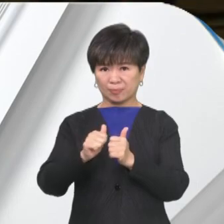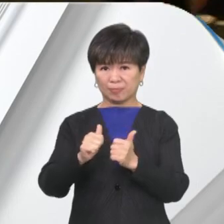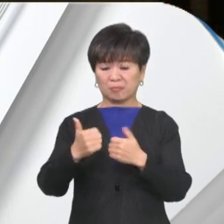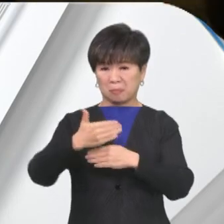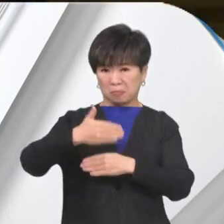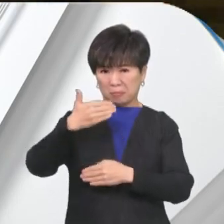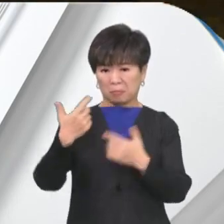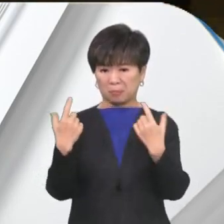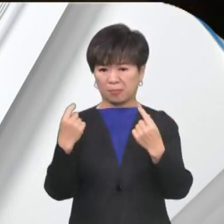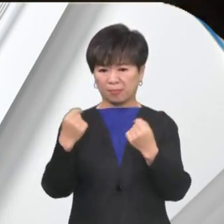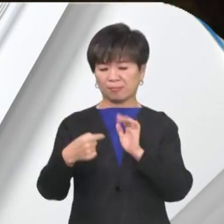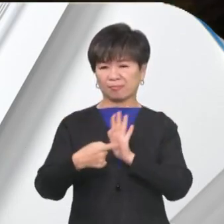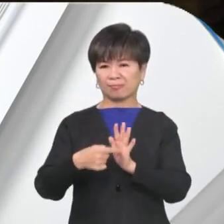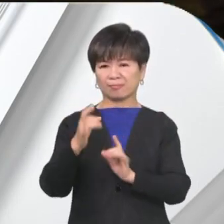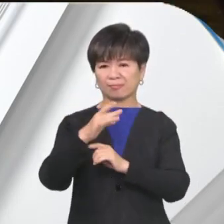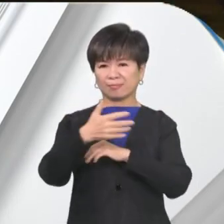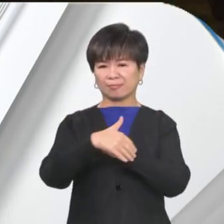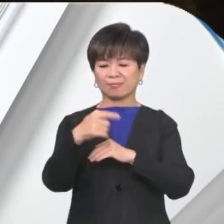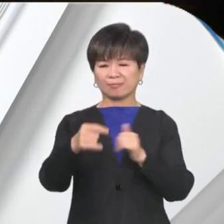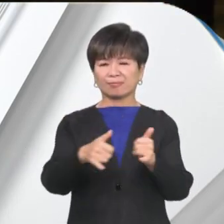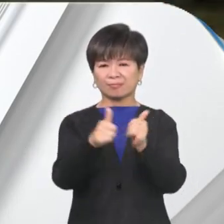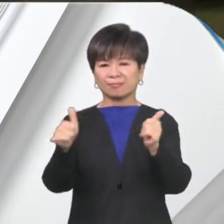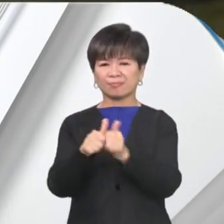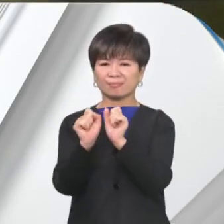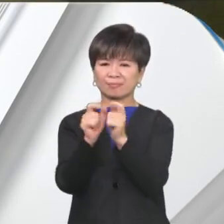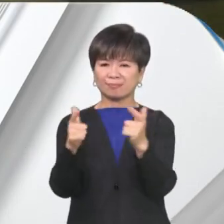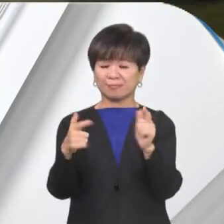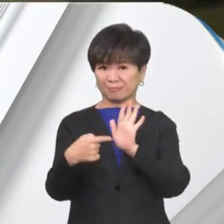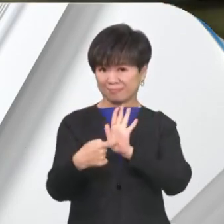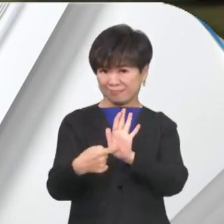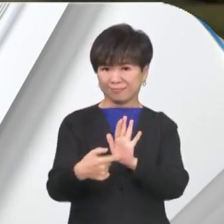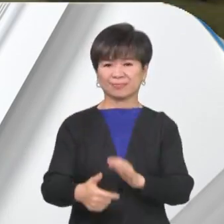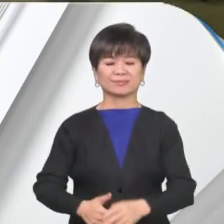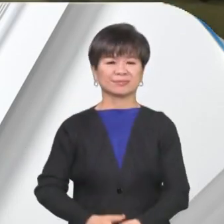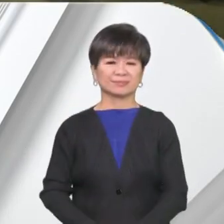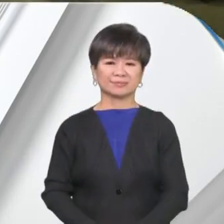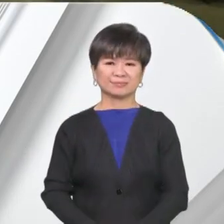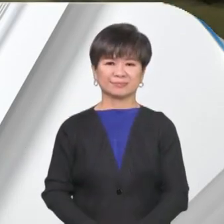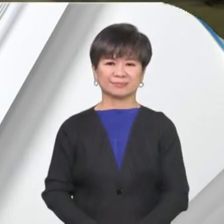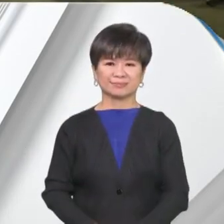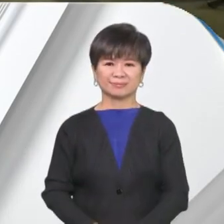出新竹演的多元族群文化。黑熊王文耀，新竹报道。